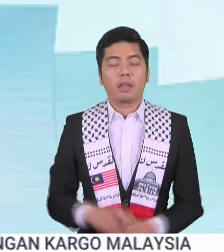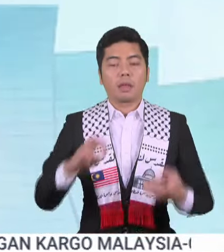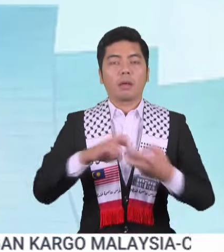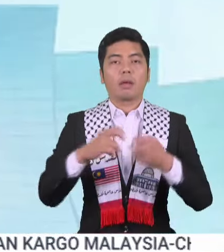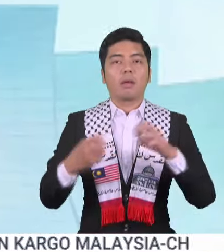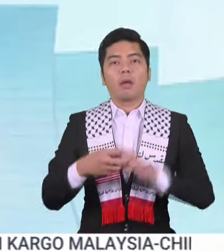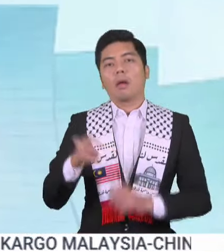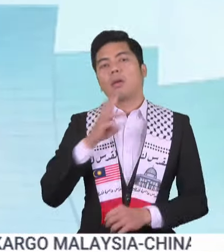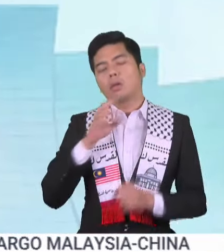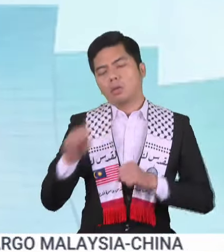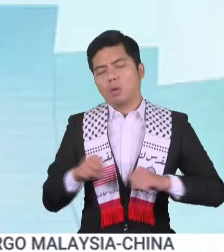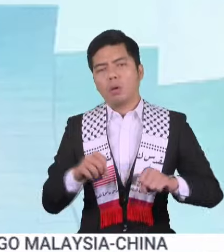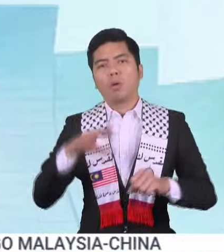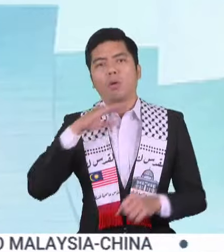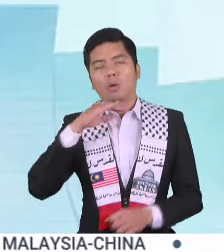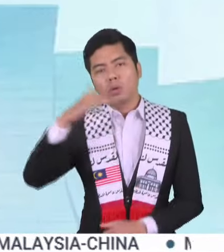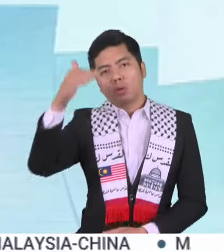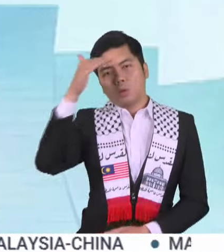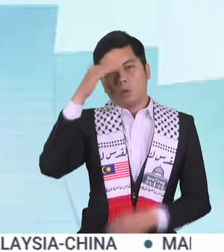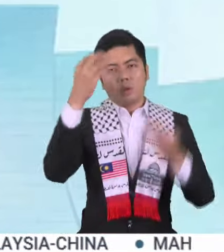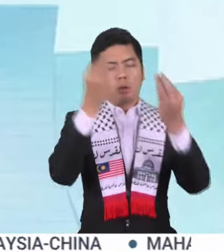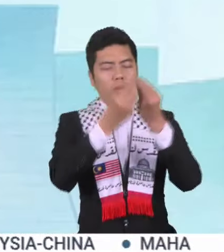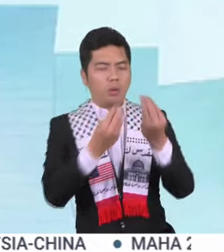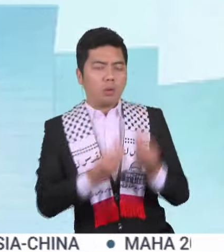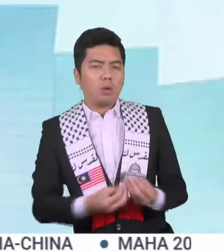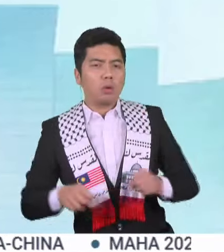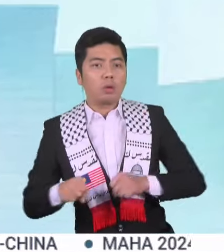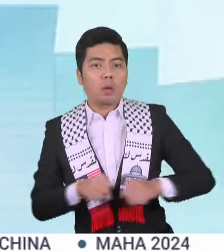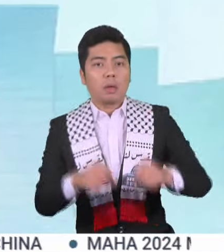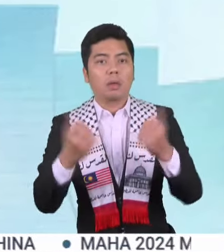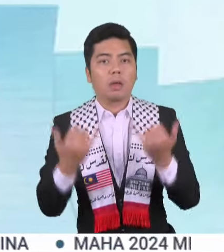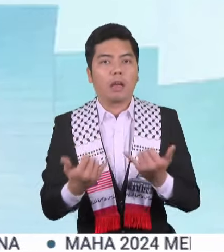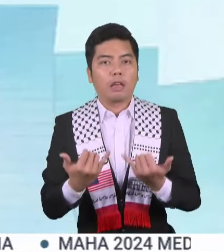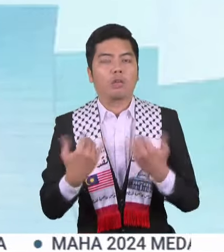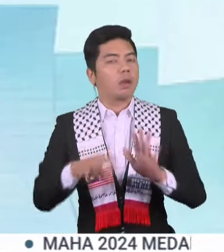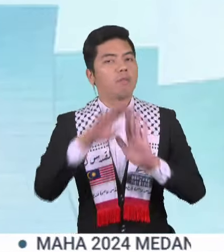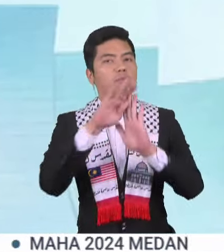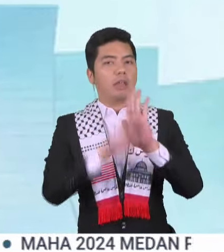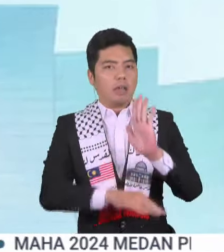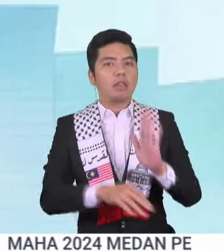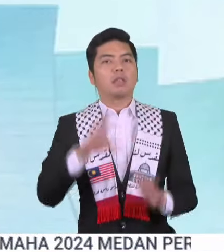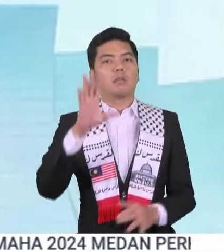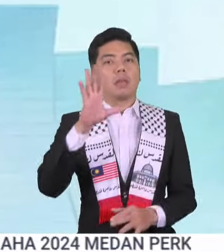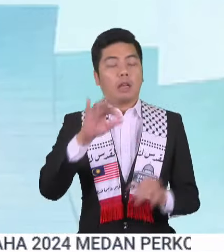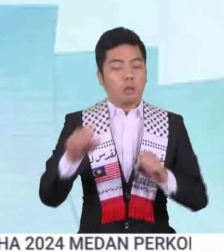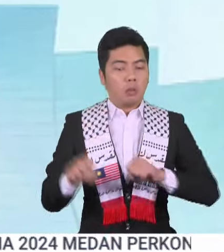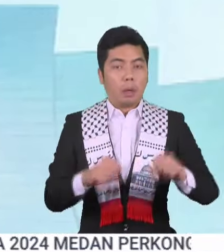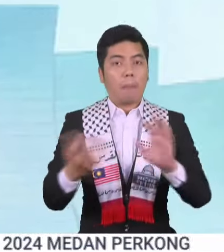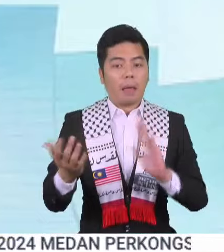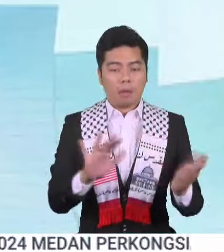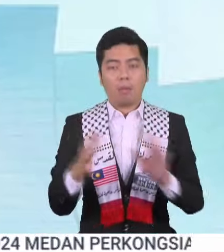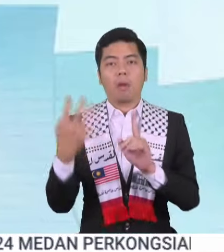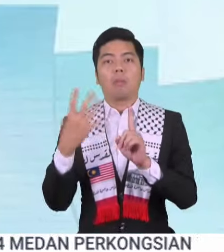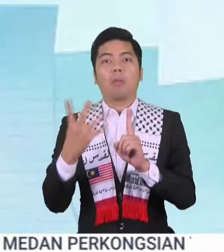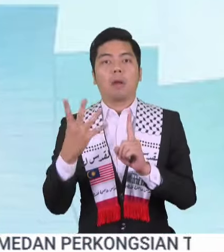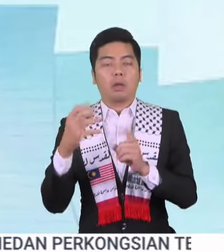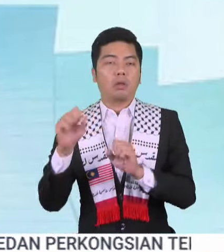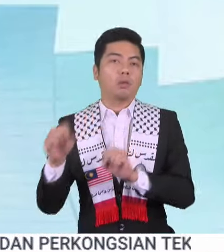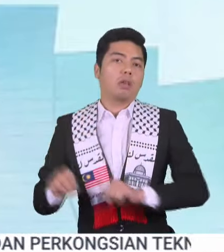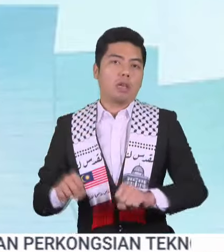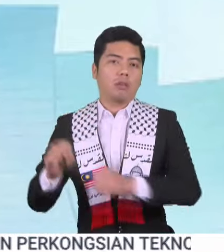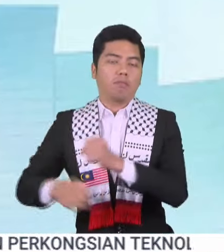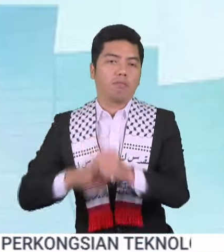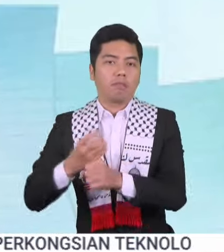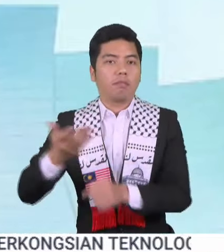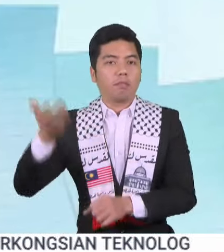Isu pencemaran sungai di Johor. Jumlah sungai tercemar terkini berkurangan kepada 9 batang sungai berbanding 14 sungai